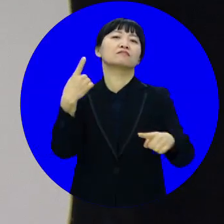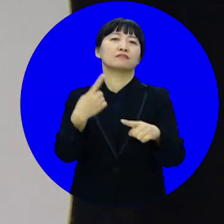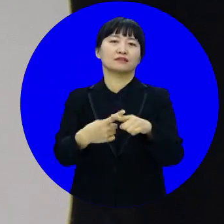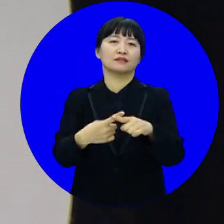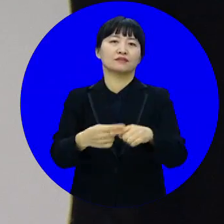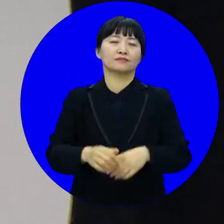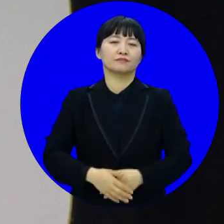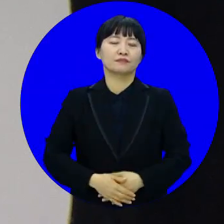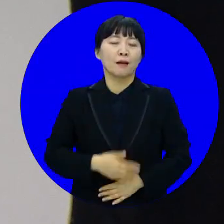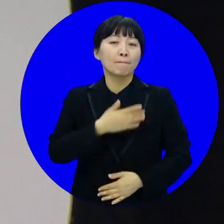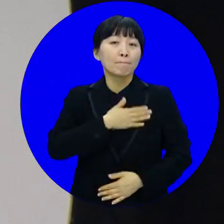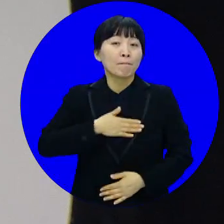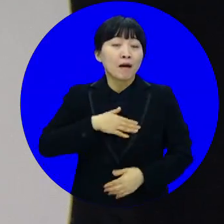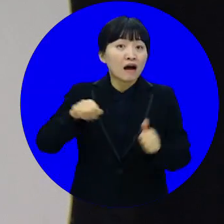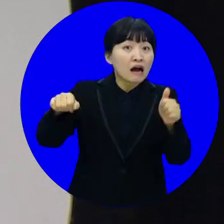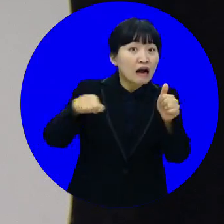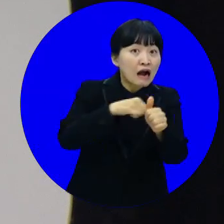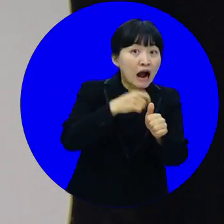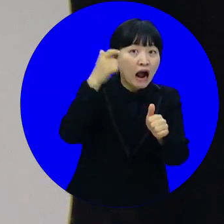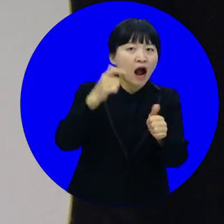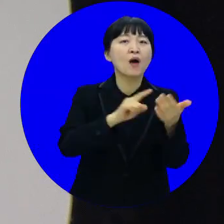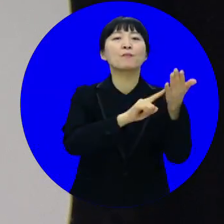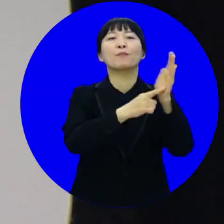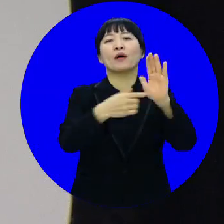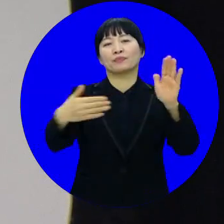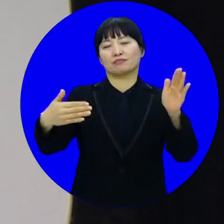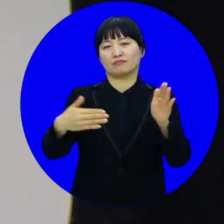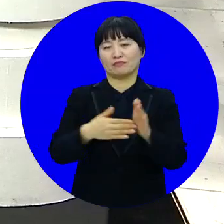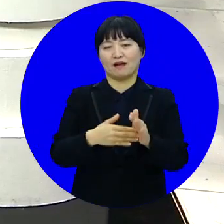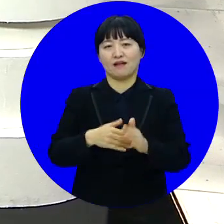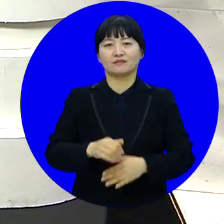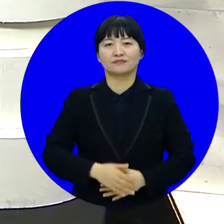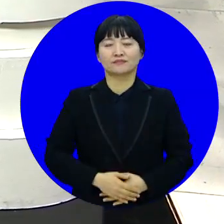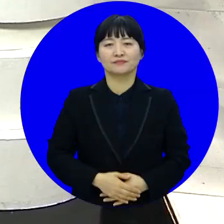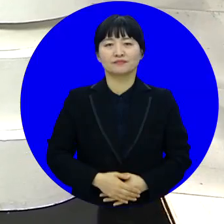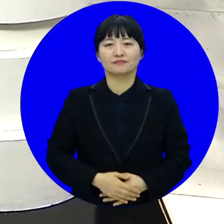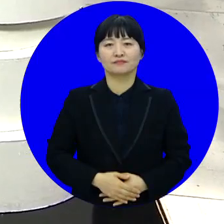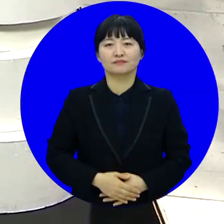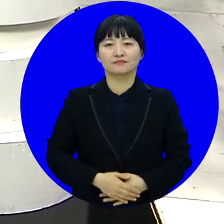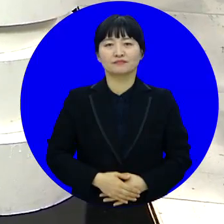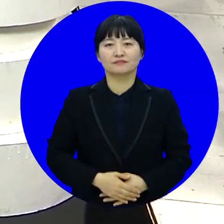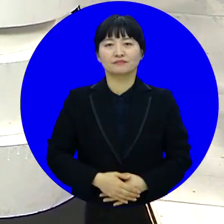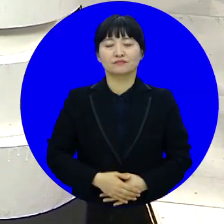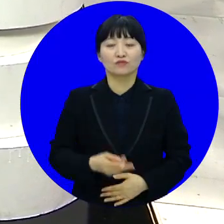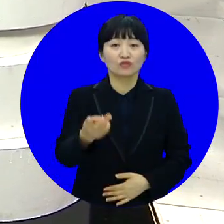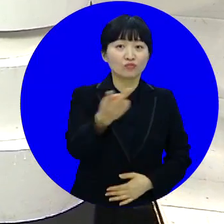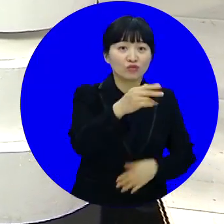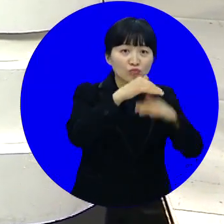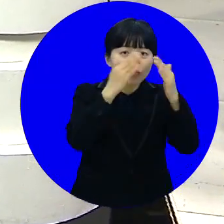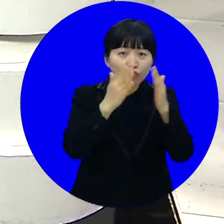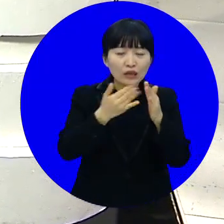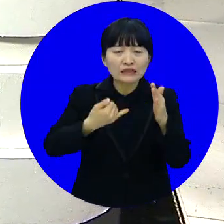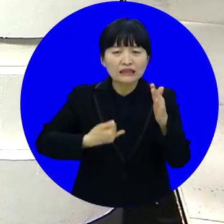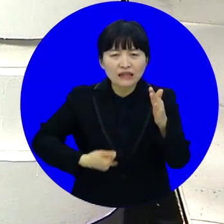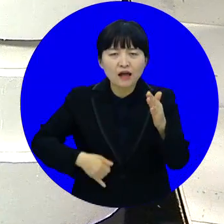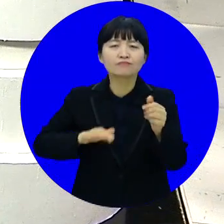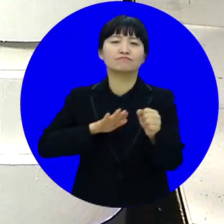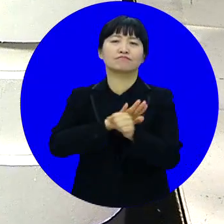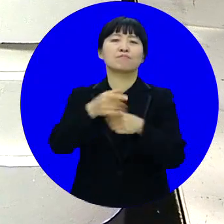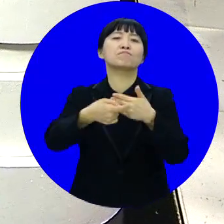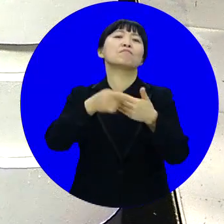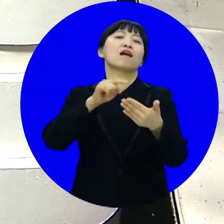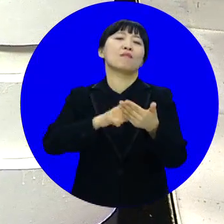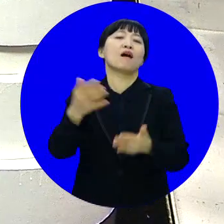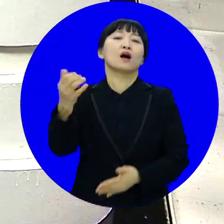정서적인 학대다라고까지 그렇게 강력하게 표현을 해주셨네요. 사실 두 분 모두 미나를